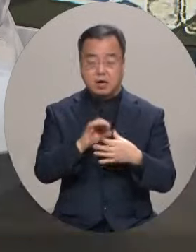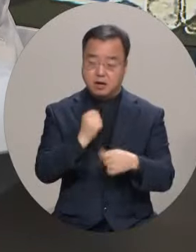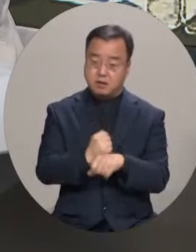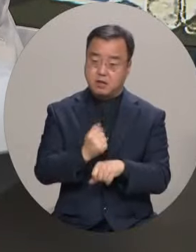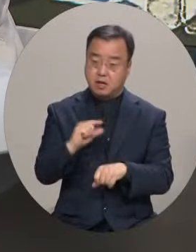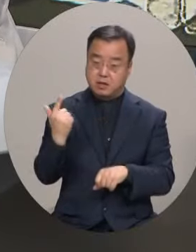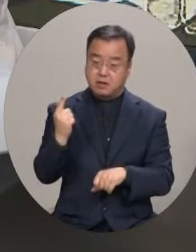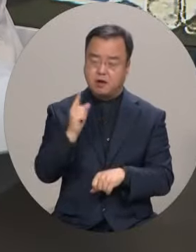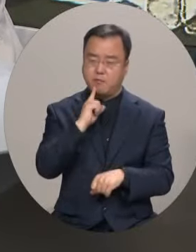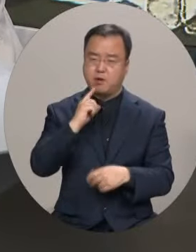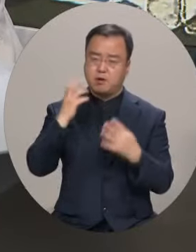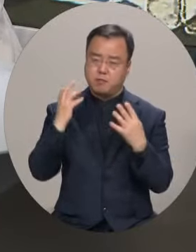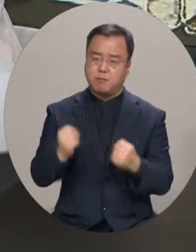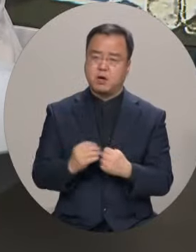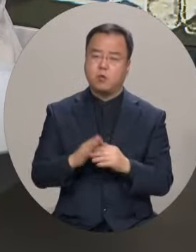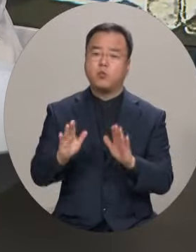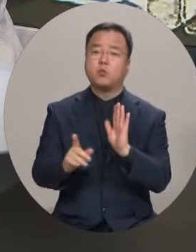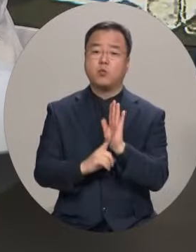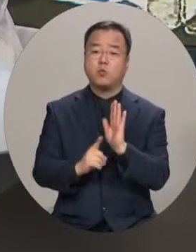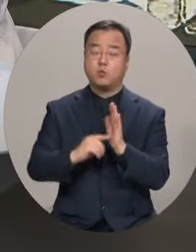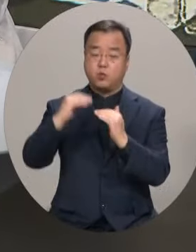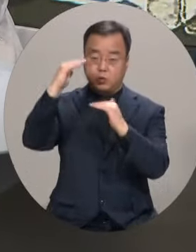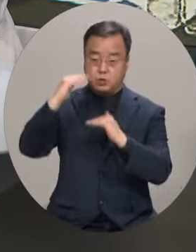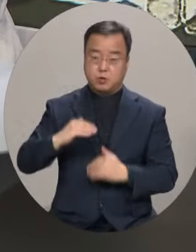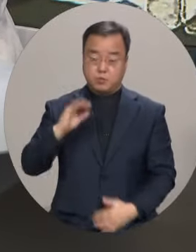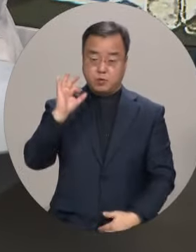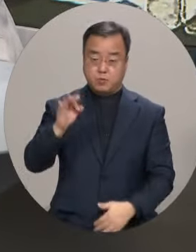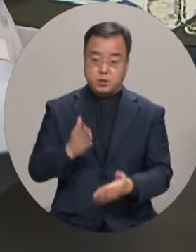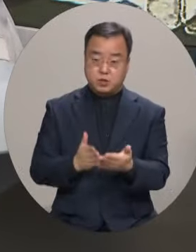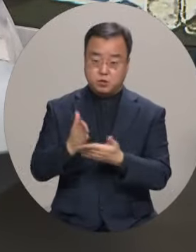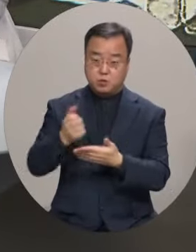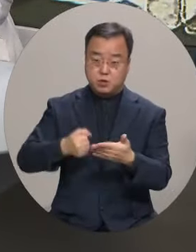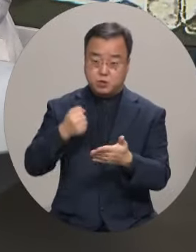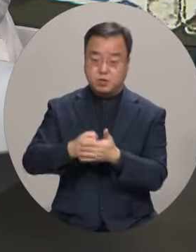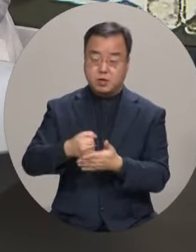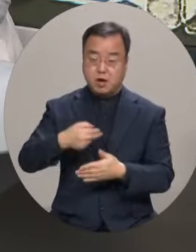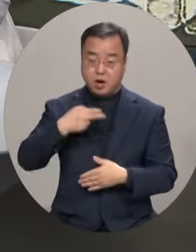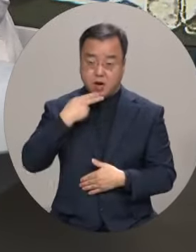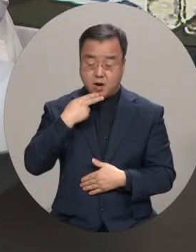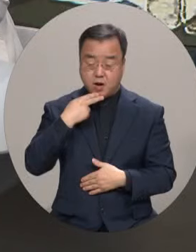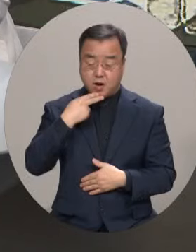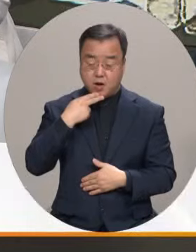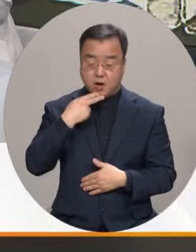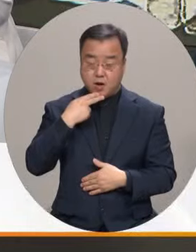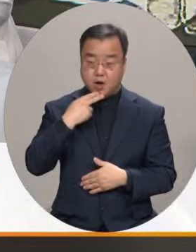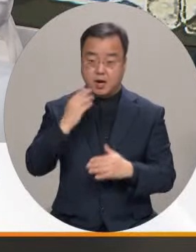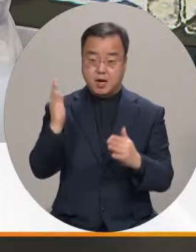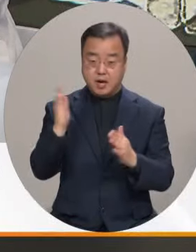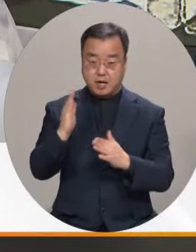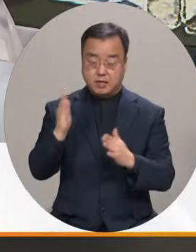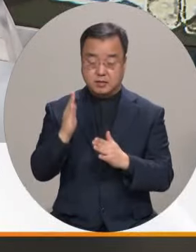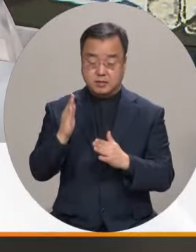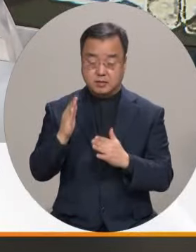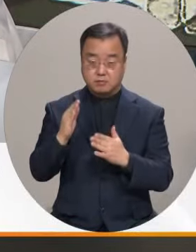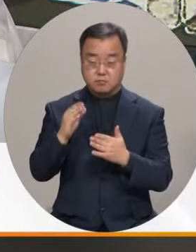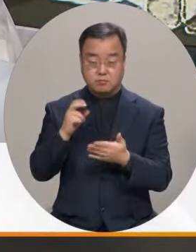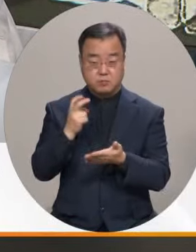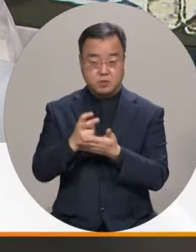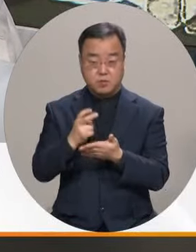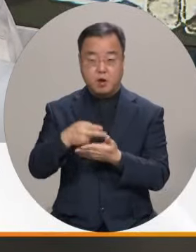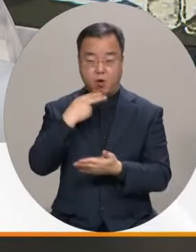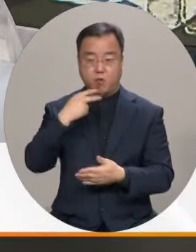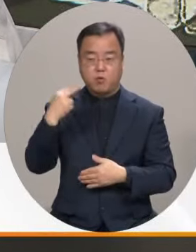많았는데 결과적으로 오늘 발표 보면이 무전공 선발 도입하지 않아도 지원금은 받을 수 있지만 도입을 하면